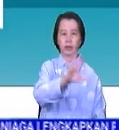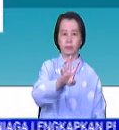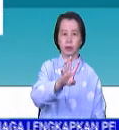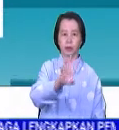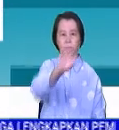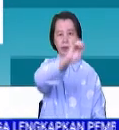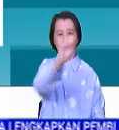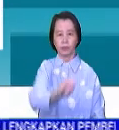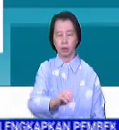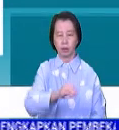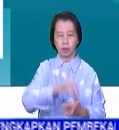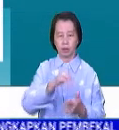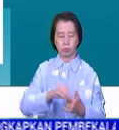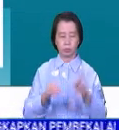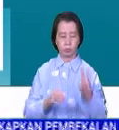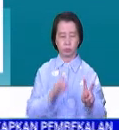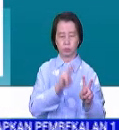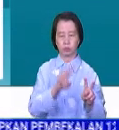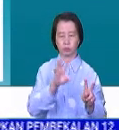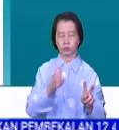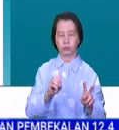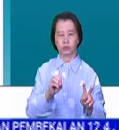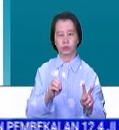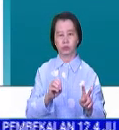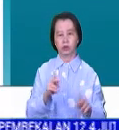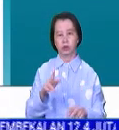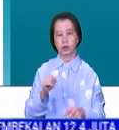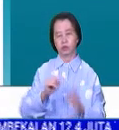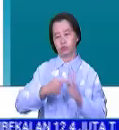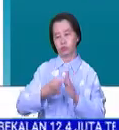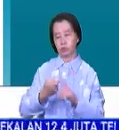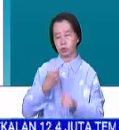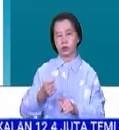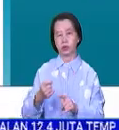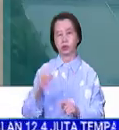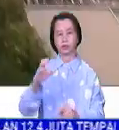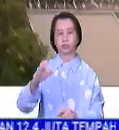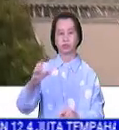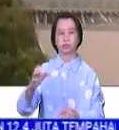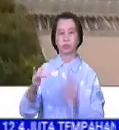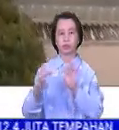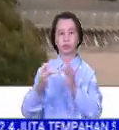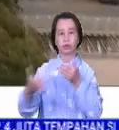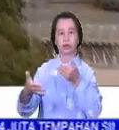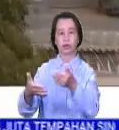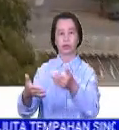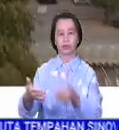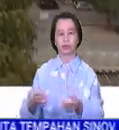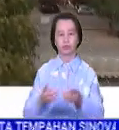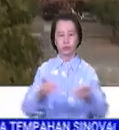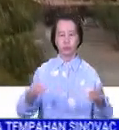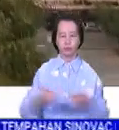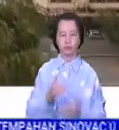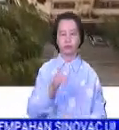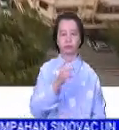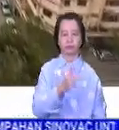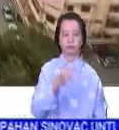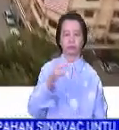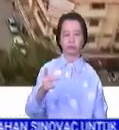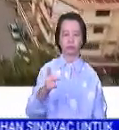34% atau 220 kes berpunca daripada kontak rapat daerah Kota Kinabalu mencatatkan